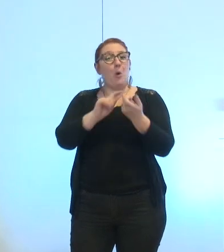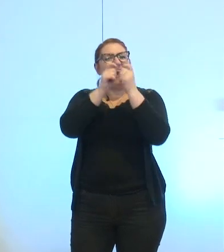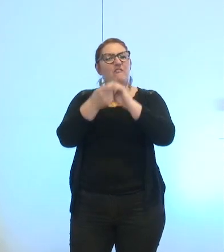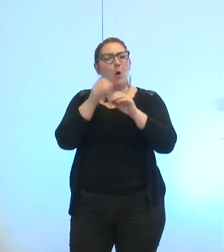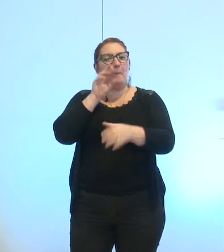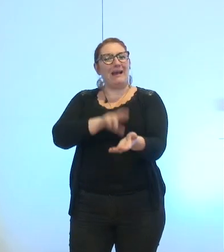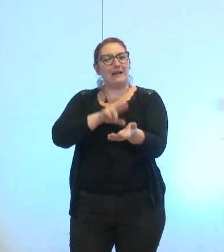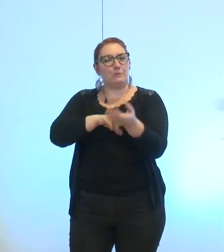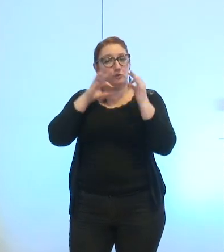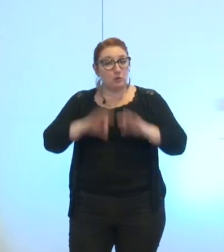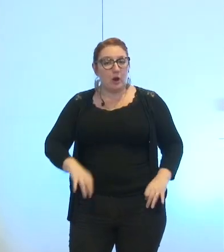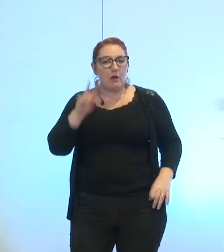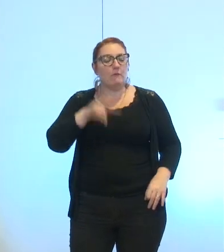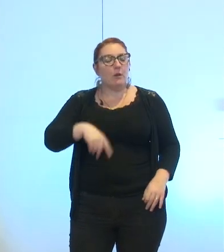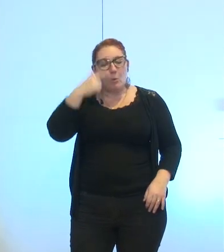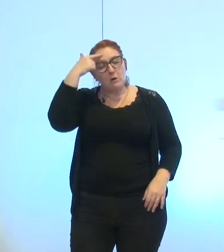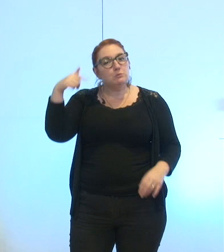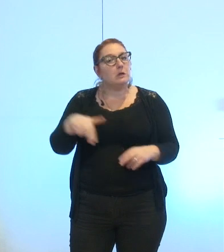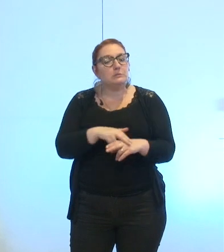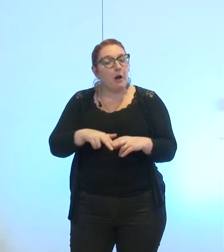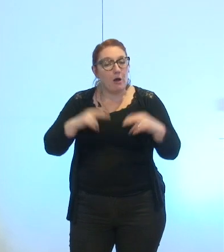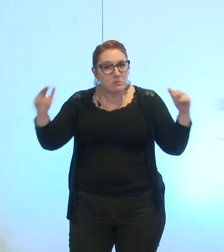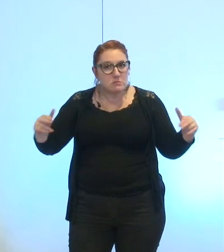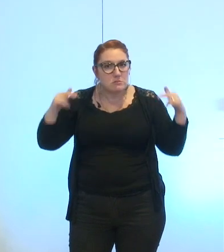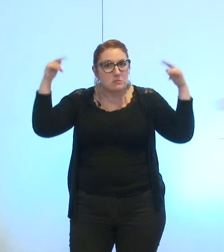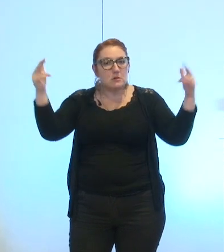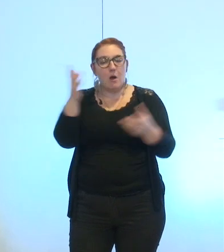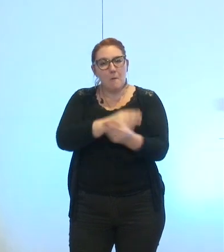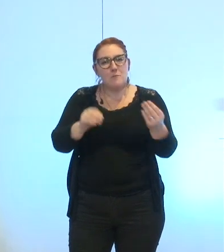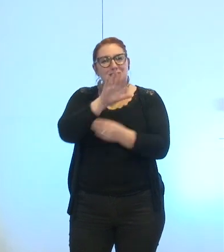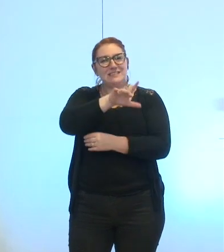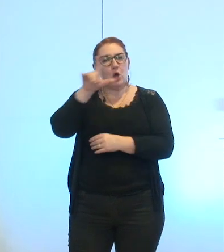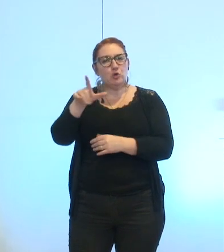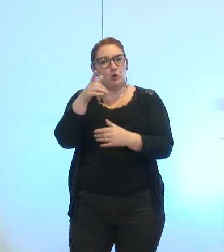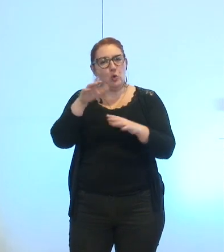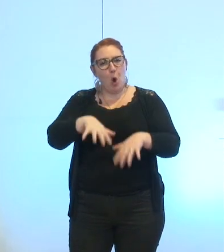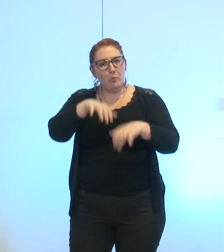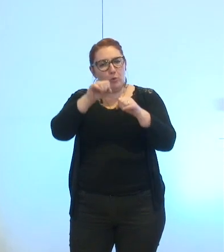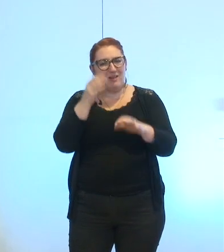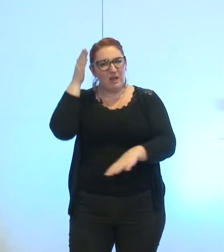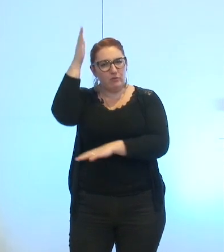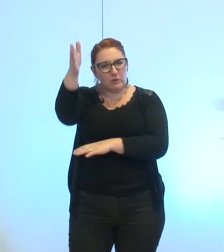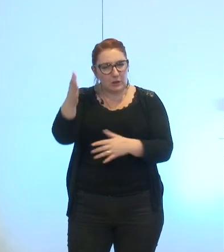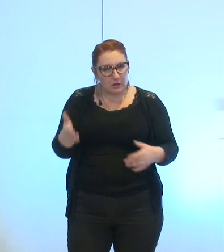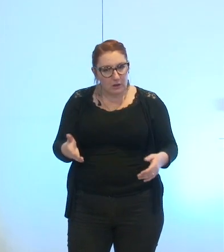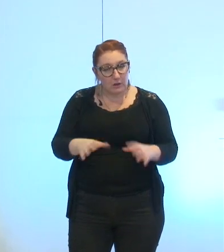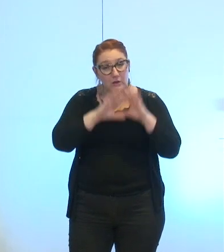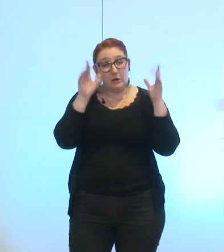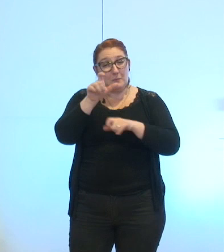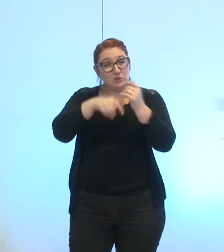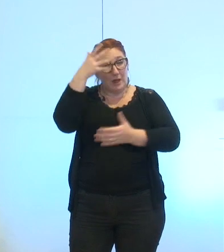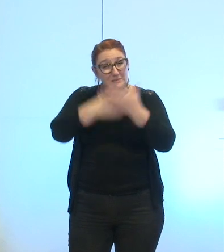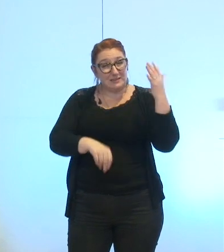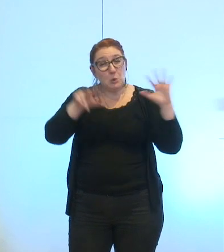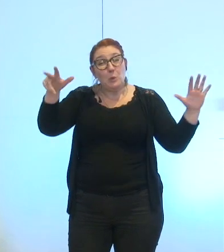j'avais pas imaginé un tel chiffre et de 52 emplois d'avenir et on découvre que l'absentéisme nous a coûté 8000 journées de